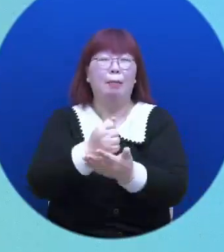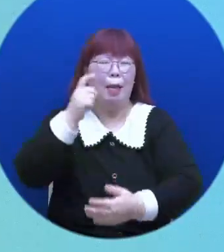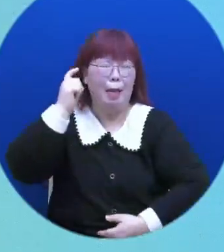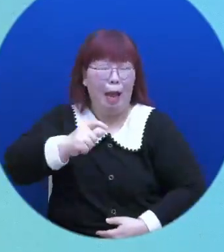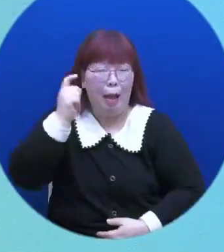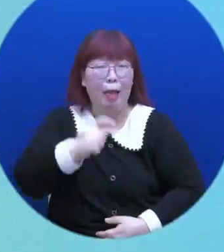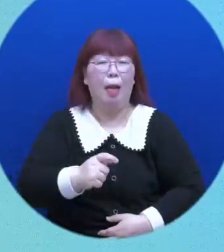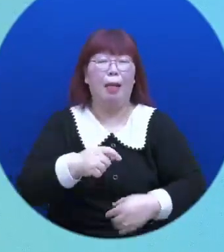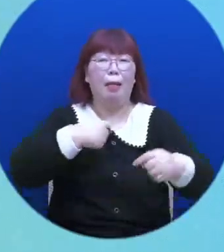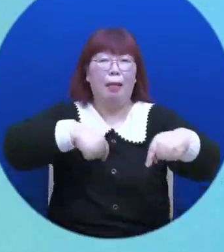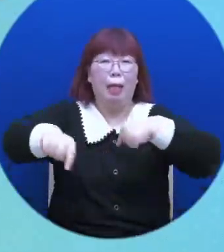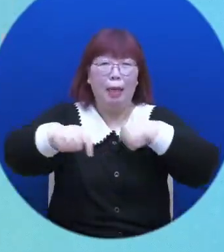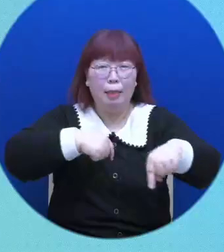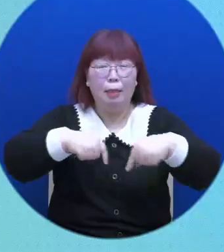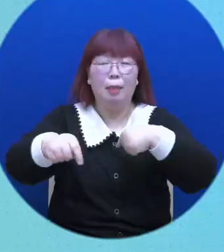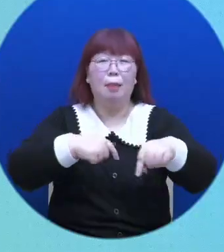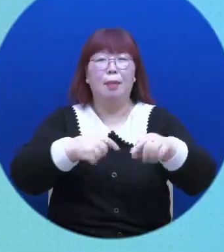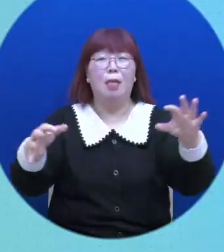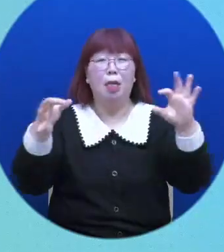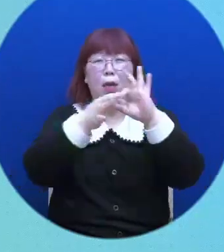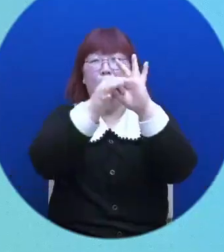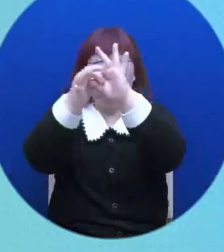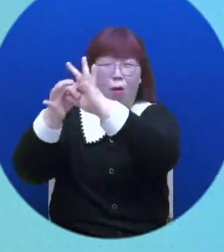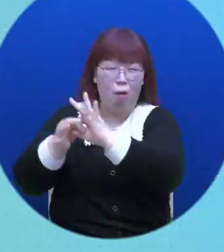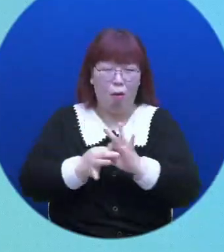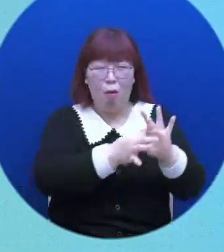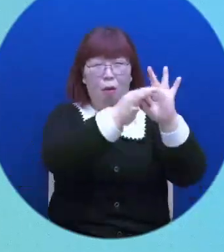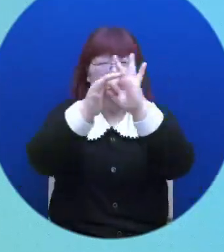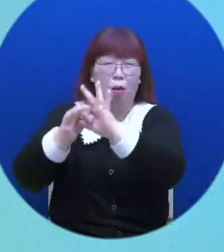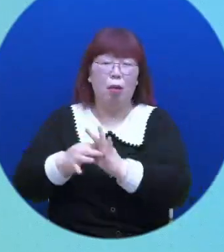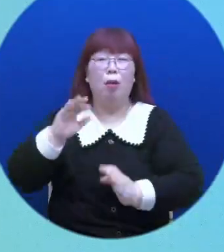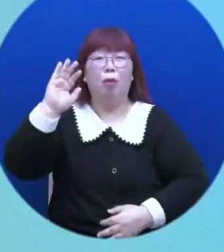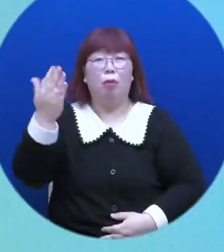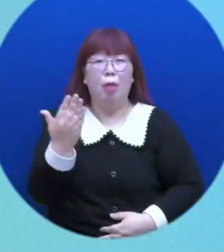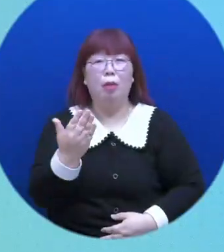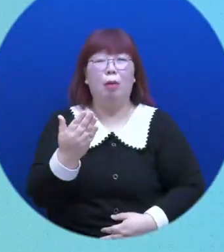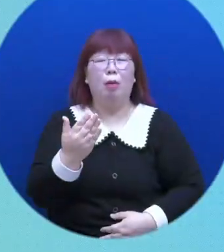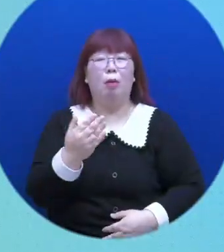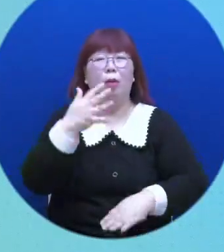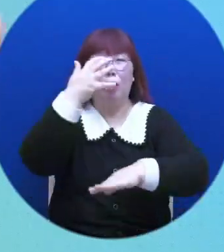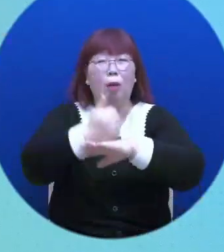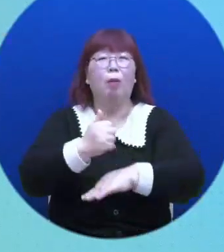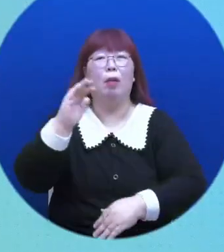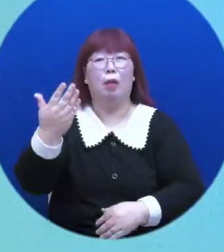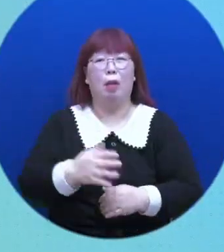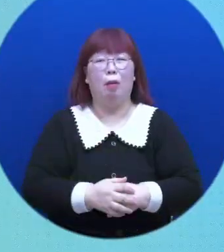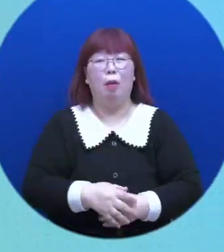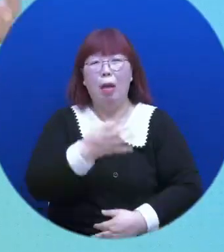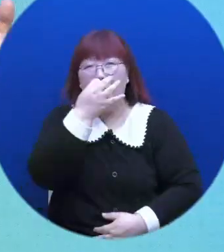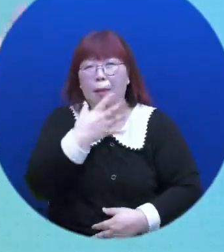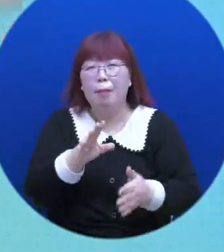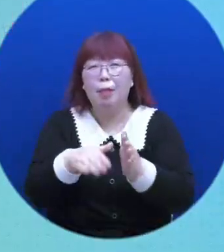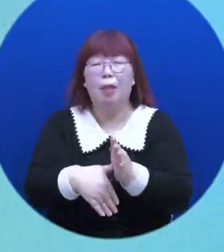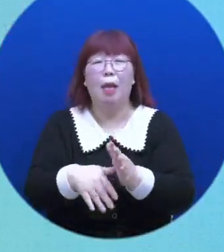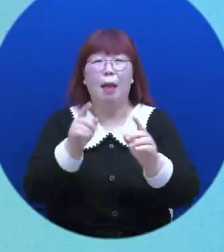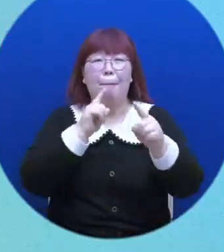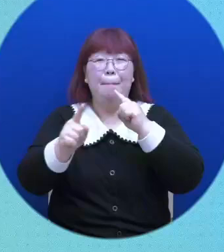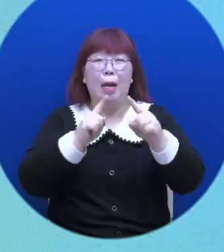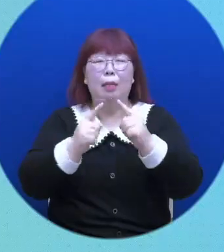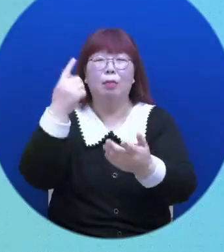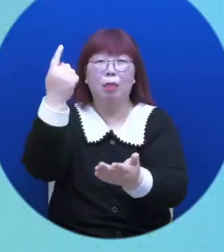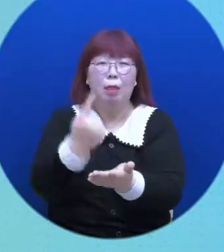역사가 알고리즘으로 역사합니다. 동행해 줍니다. 힘들 때 말씀으로 일어나게